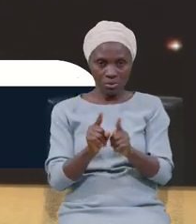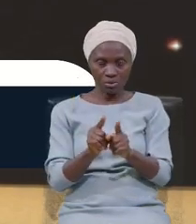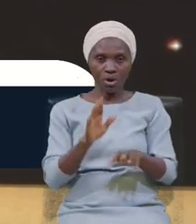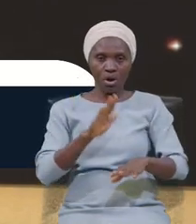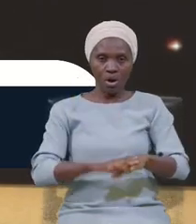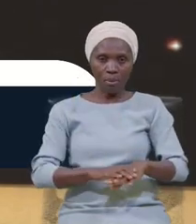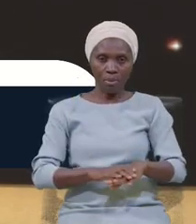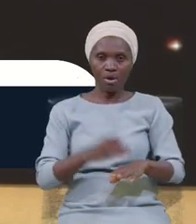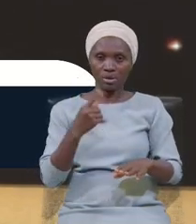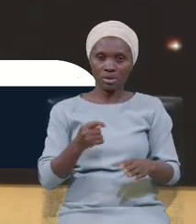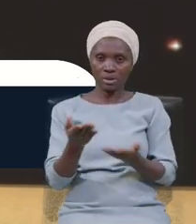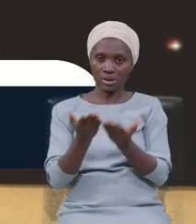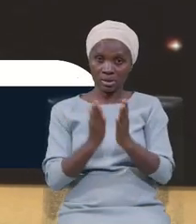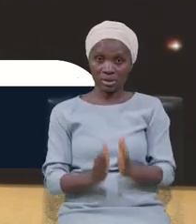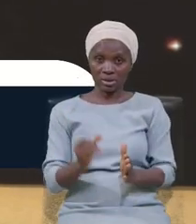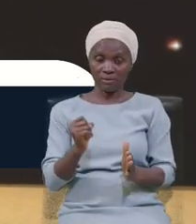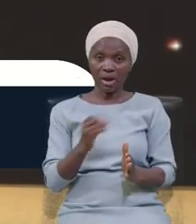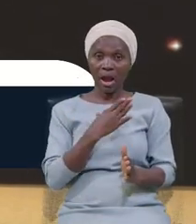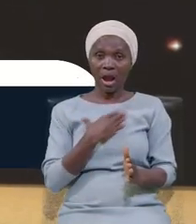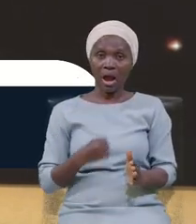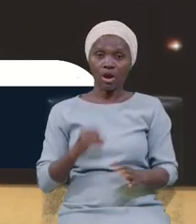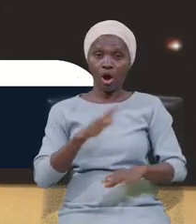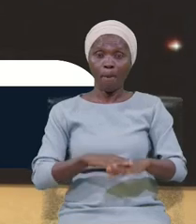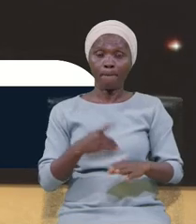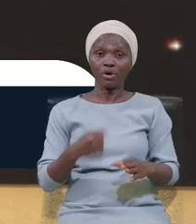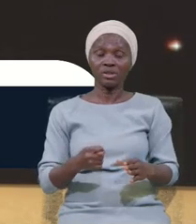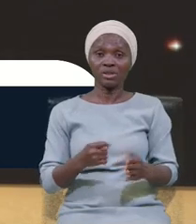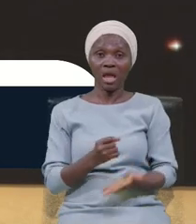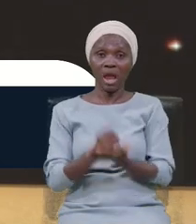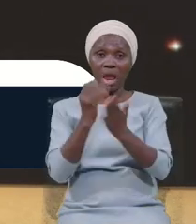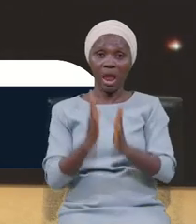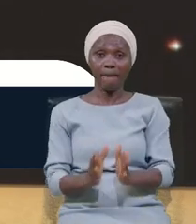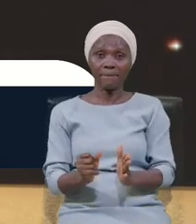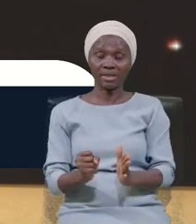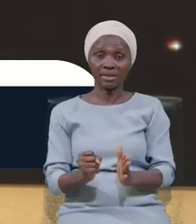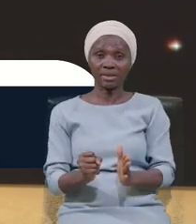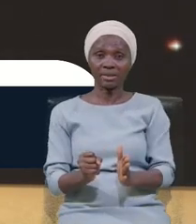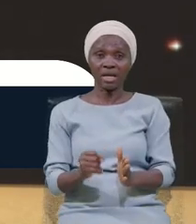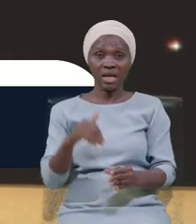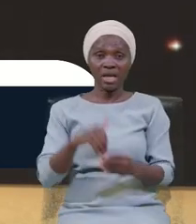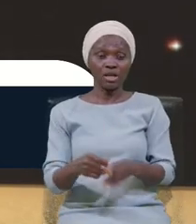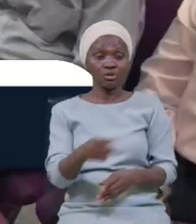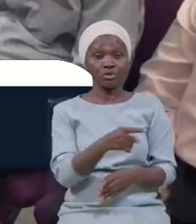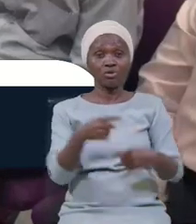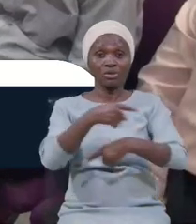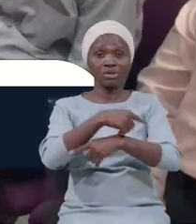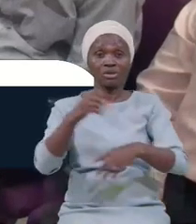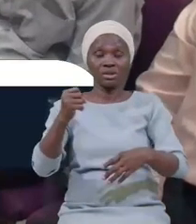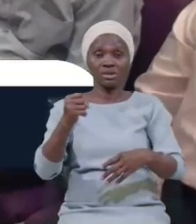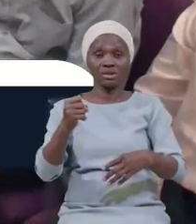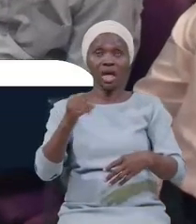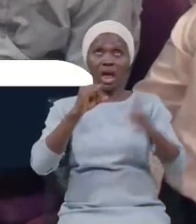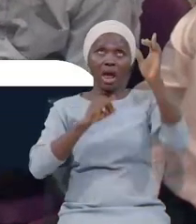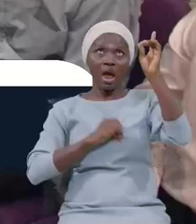Même sur les serviteurs et sur les servantes, dans ces jours-là, dites-le-moi,